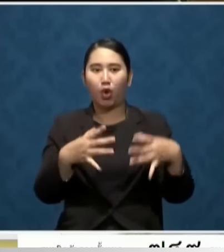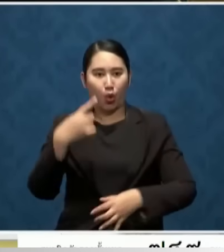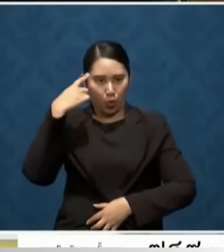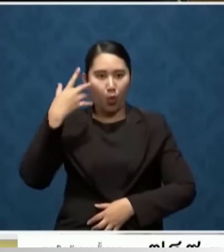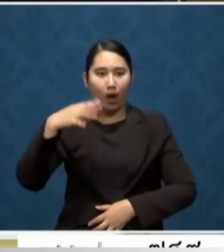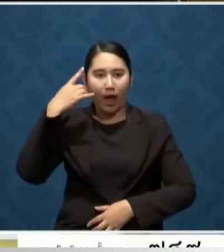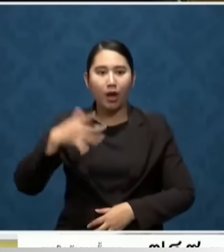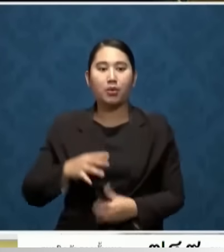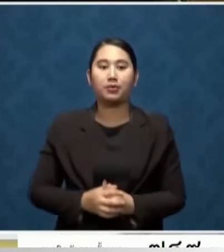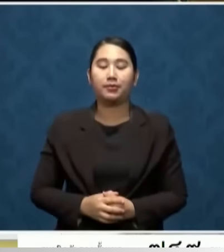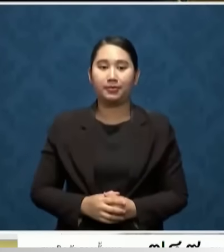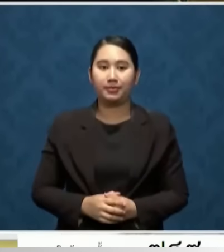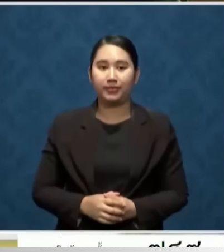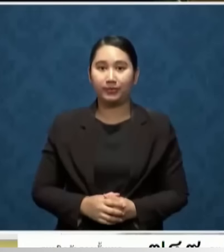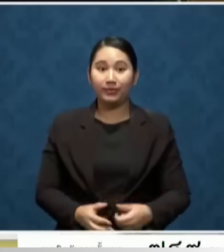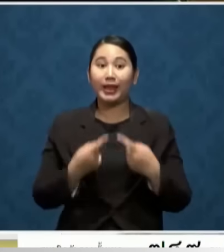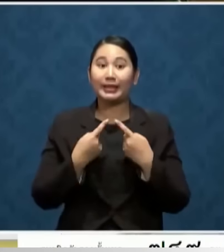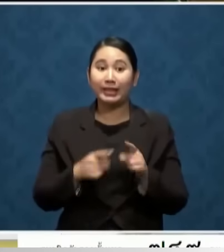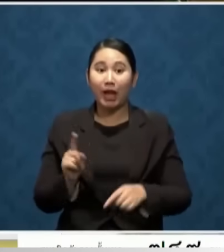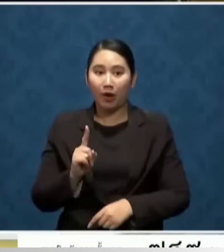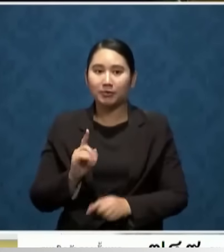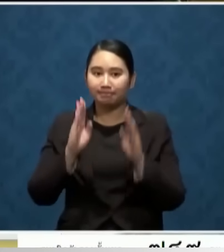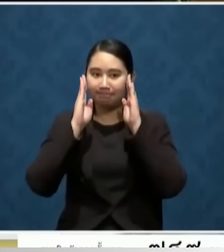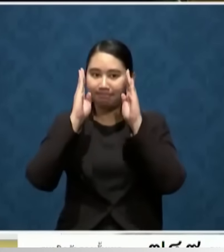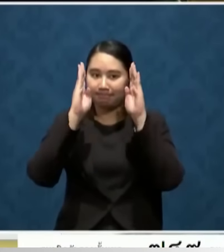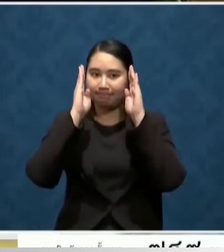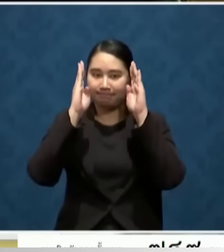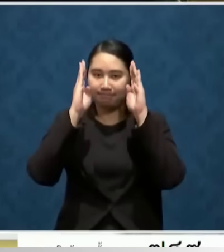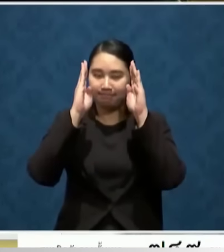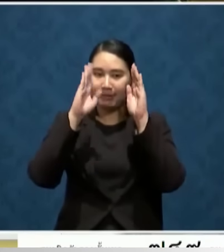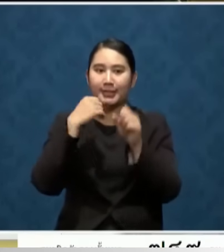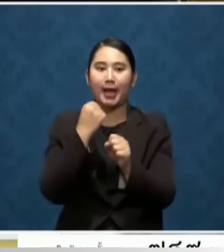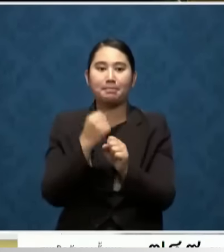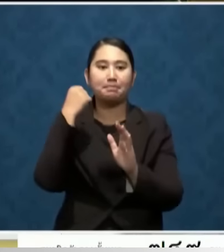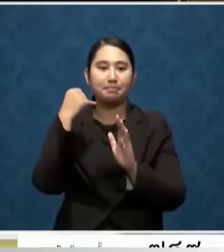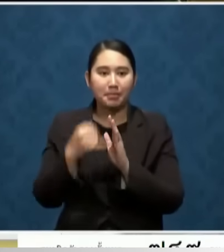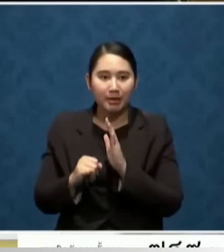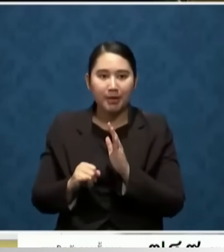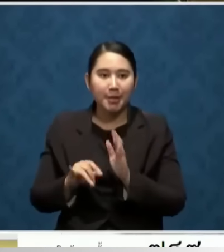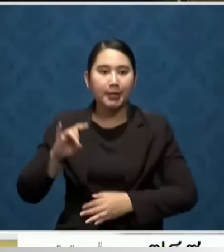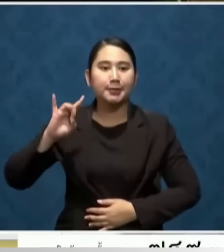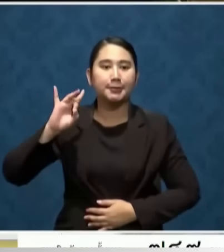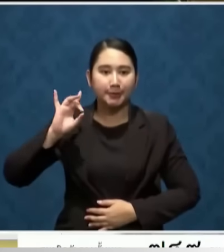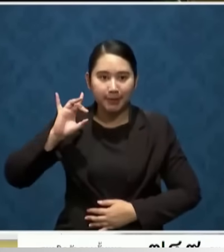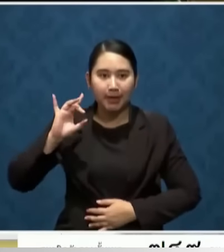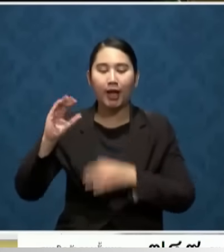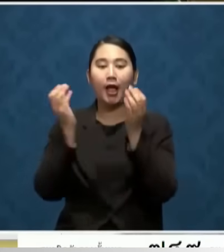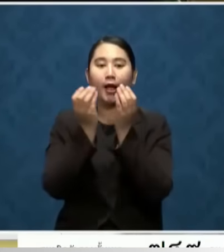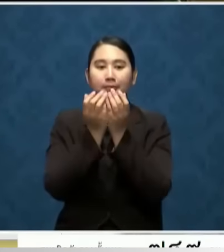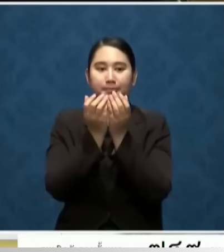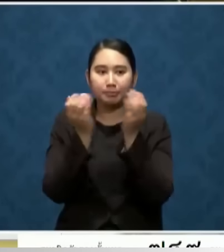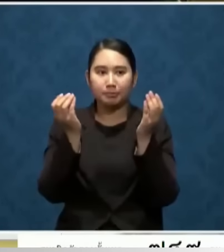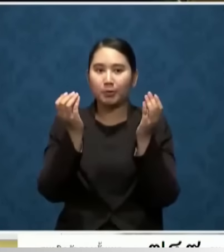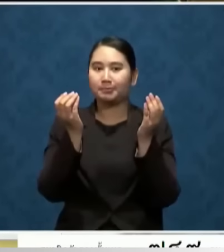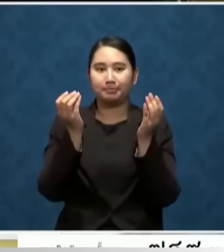ายแต่ท่านก็ยังจงใจจะกระทำผิดโดยฝ่าฝืนต่อรัฐธรรมนูญและข้อบังคับการประชุมรัฐ